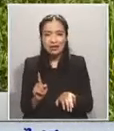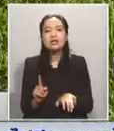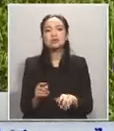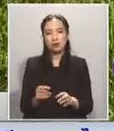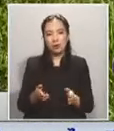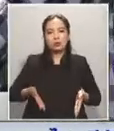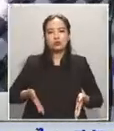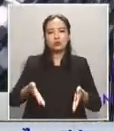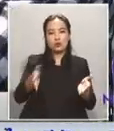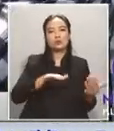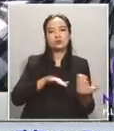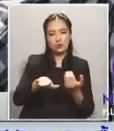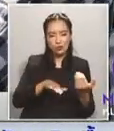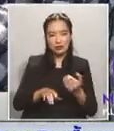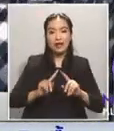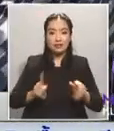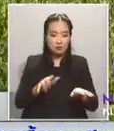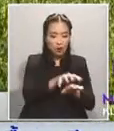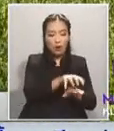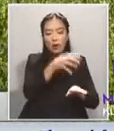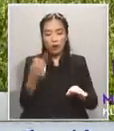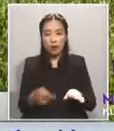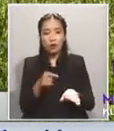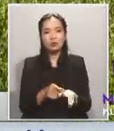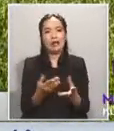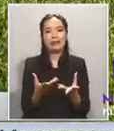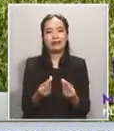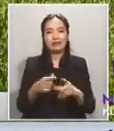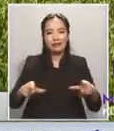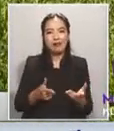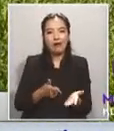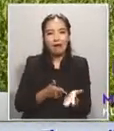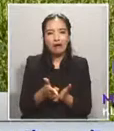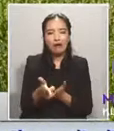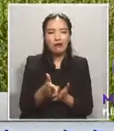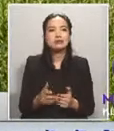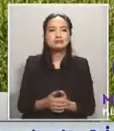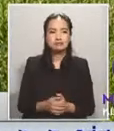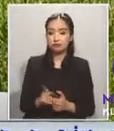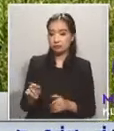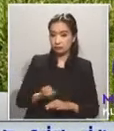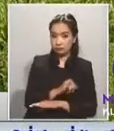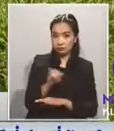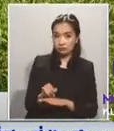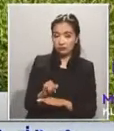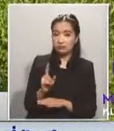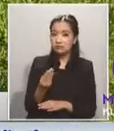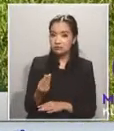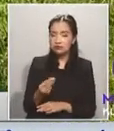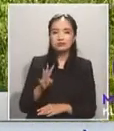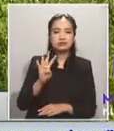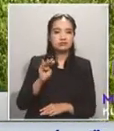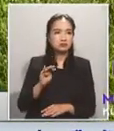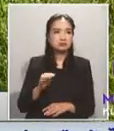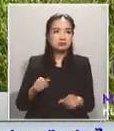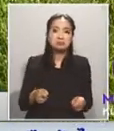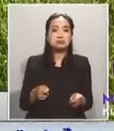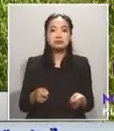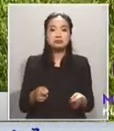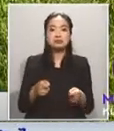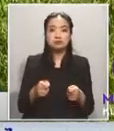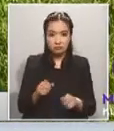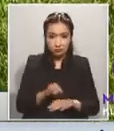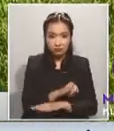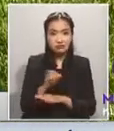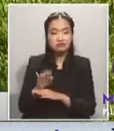หรอพี่จันเพน ค ่ ะ แฟนพี่จันเพนนี่ทำนากี่ไร่ครับ ทำนา40ไร่ค่ะเอารถไถเดินตามไถ โอ้40ไร่เลยเหร